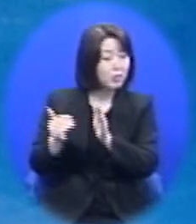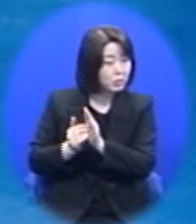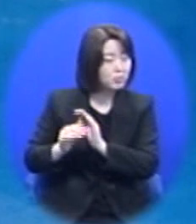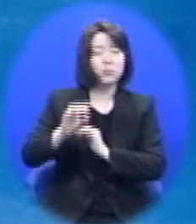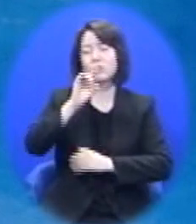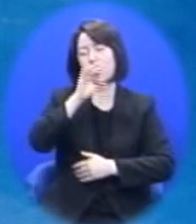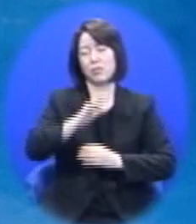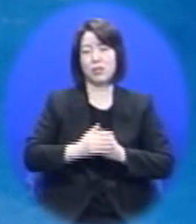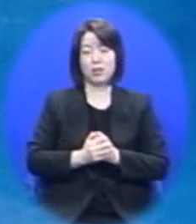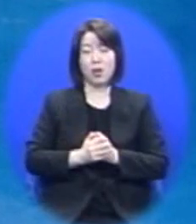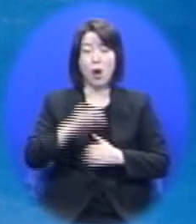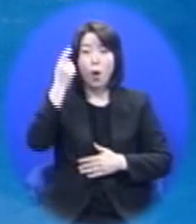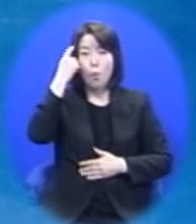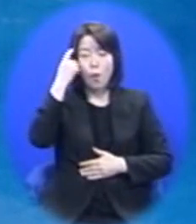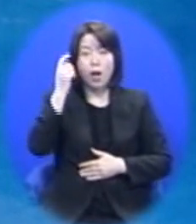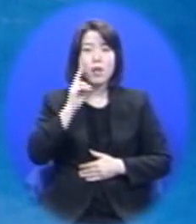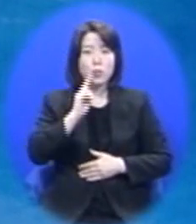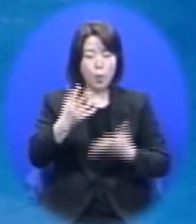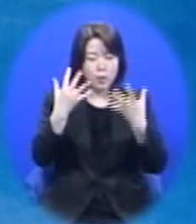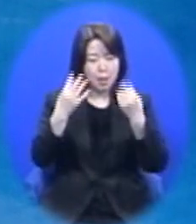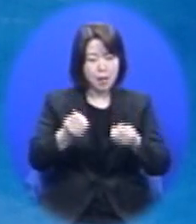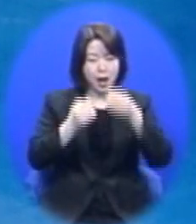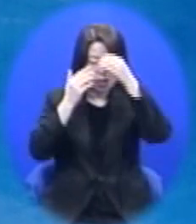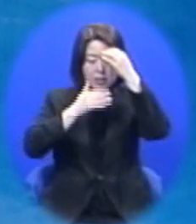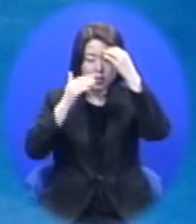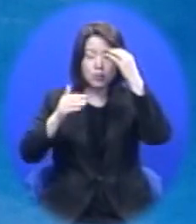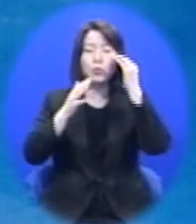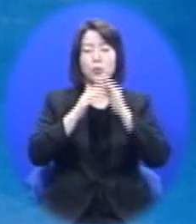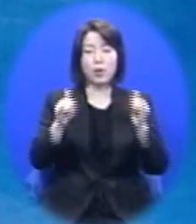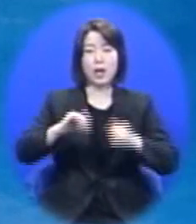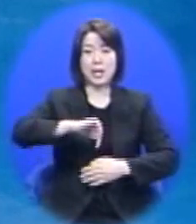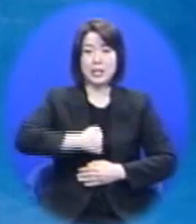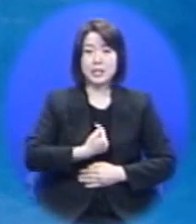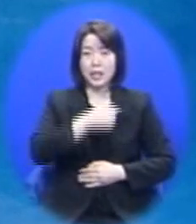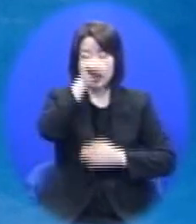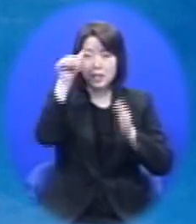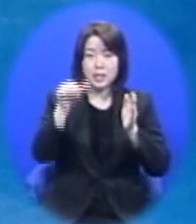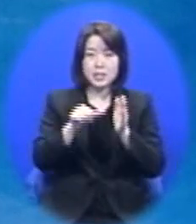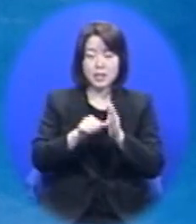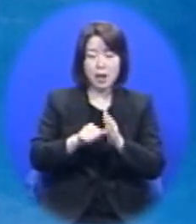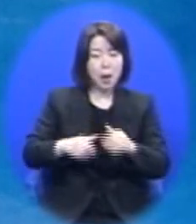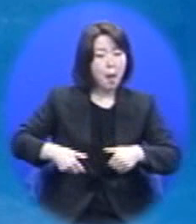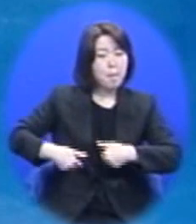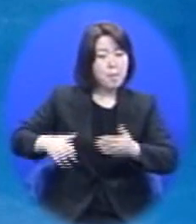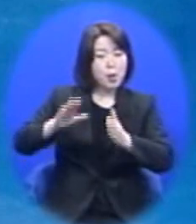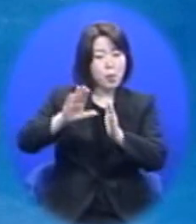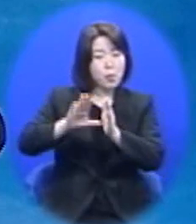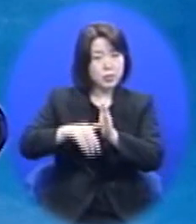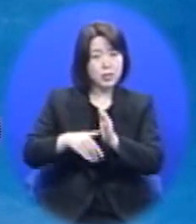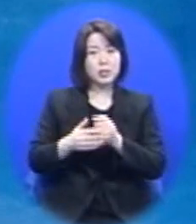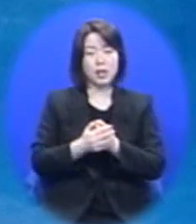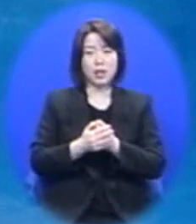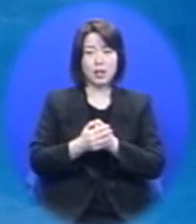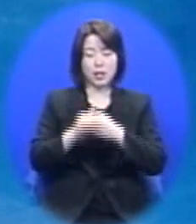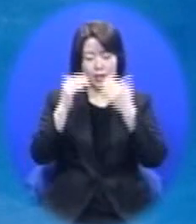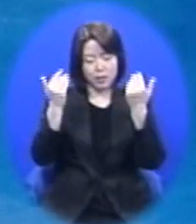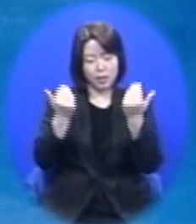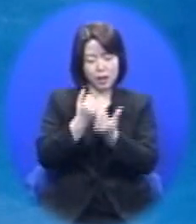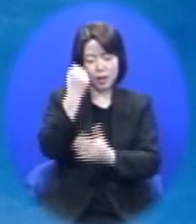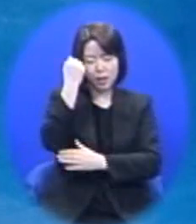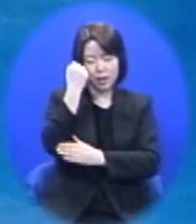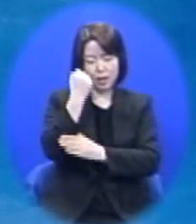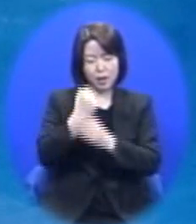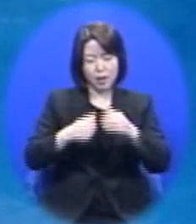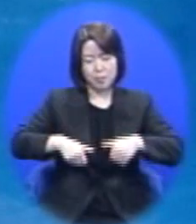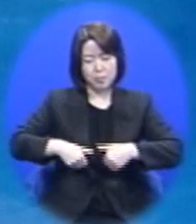왜? 너무나 많은 성도들이 자기 인생이 쓸모없어지고 난 다 낡아서